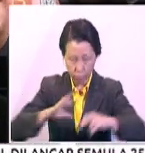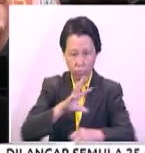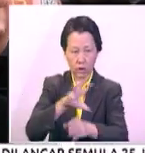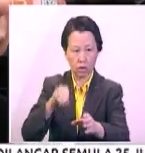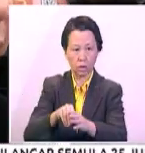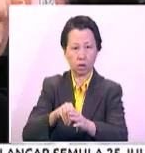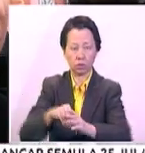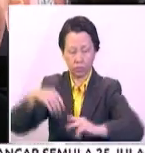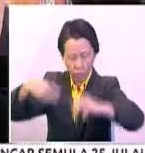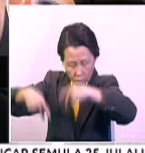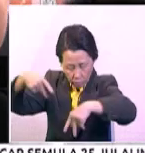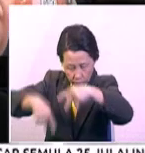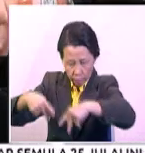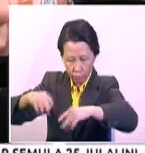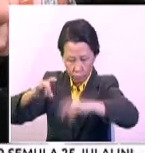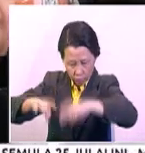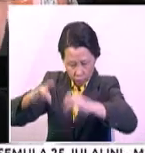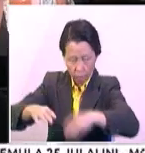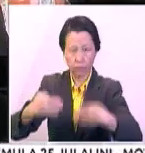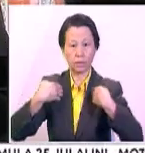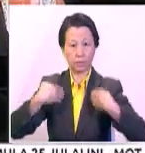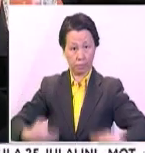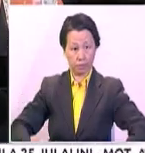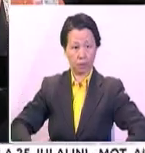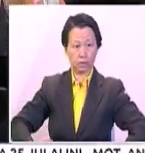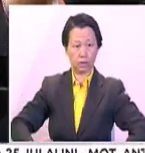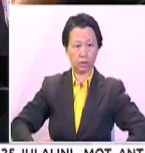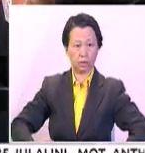physical examination of the body